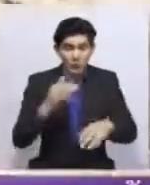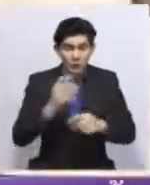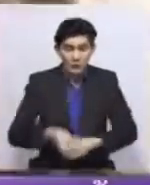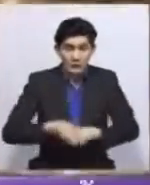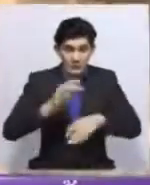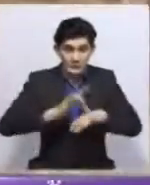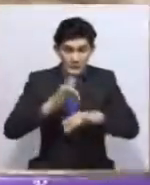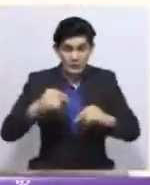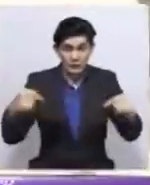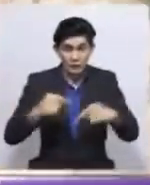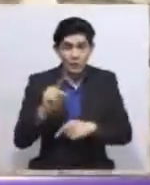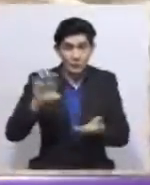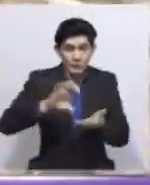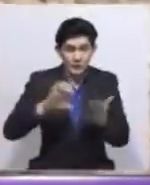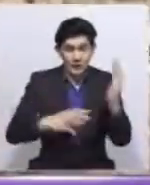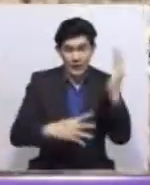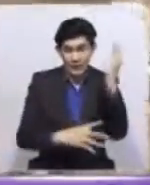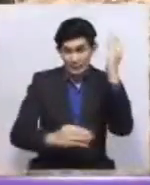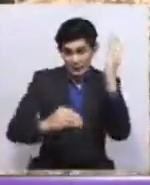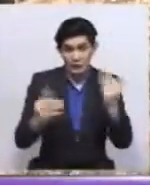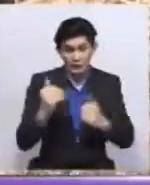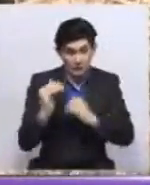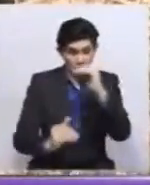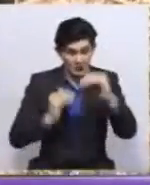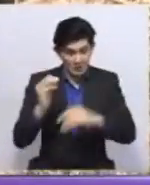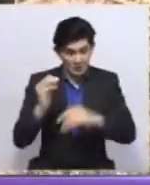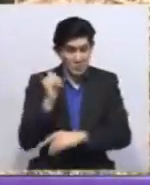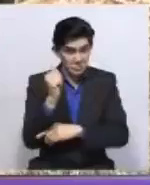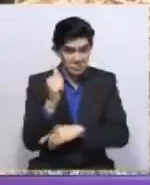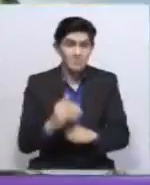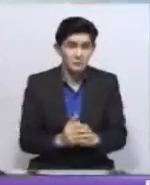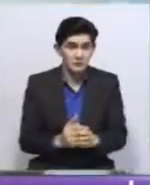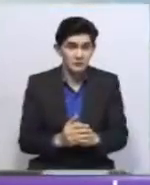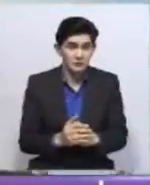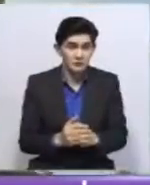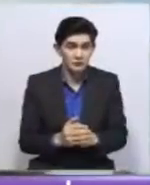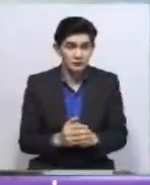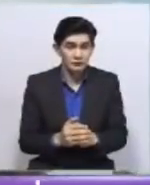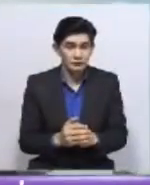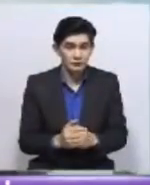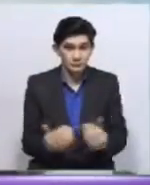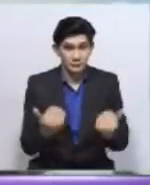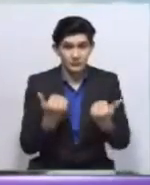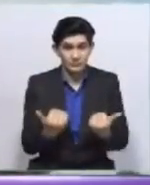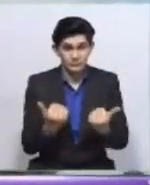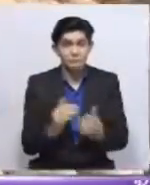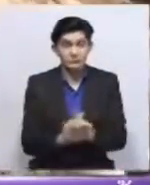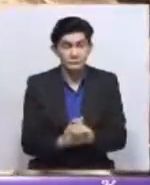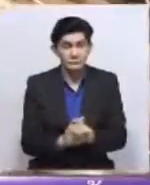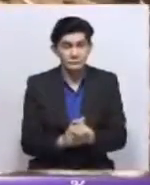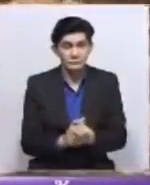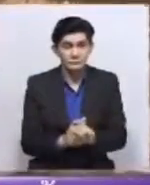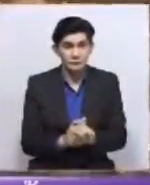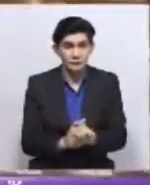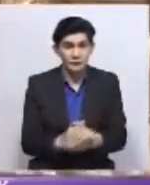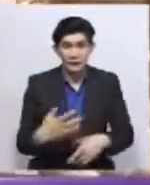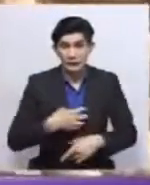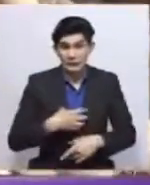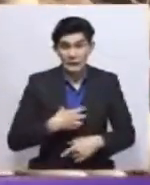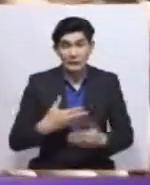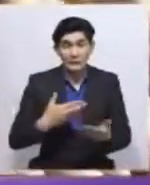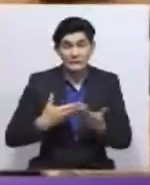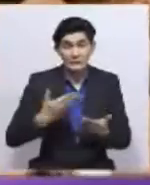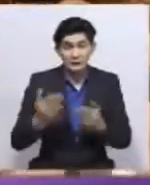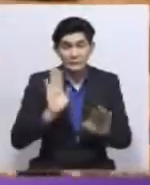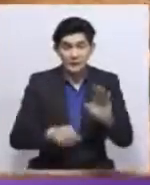รีย์เนี่ยนะครับโดยเฉพาะแป้งมันอินทรีย์เนี่ยมีอัตราการเติบโตเนี่ยสูงมากนะครับในปัจจุบันเนี่ยนะครับมีการความต้องการเนี่ยขั้น